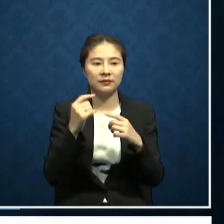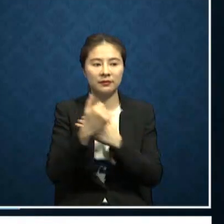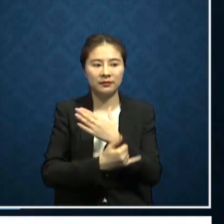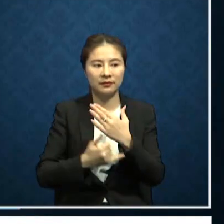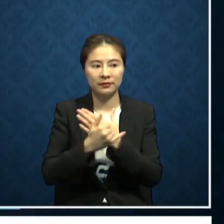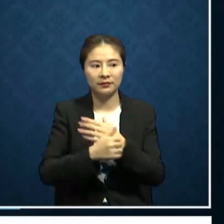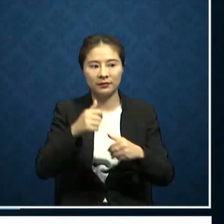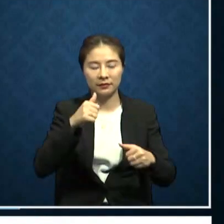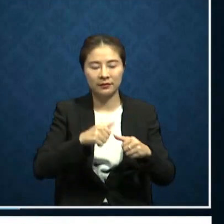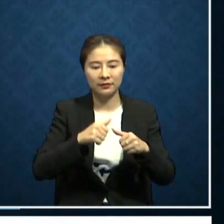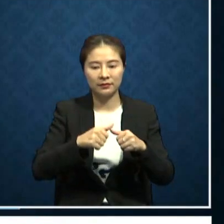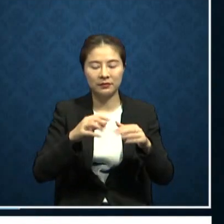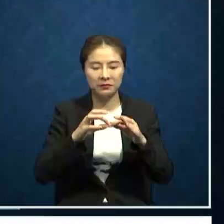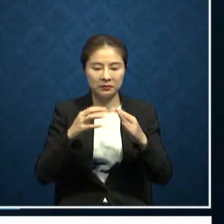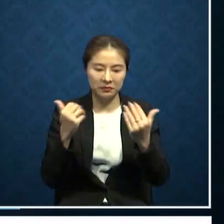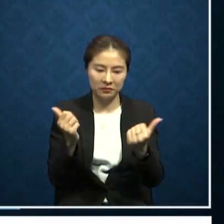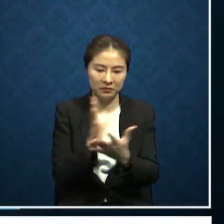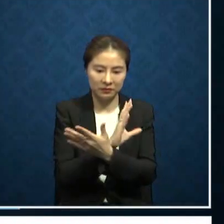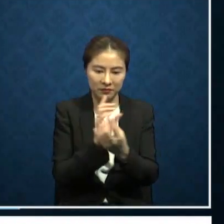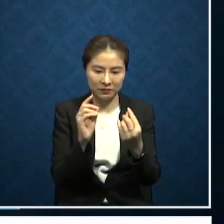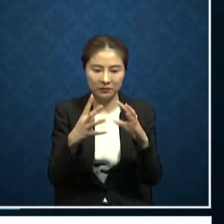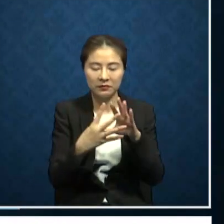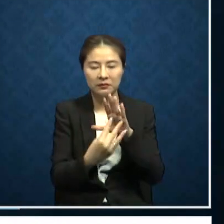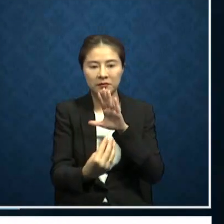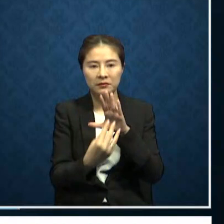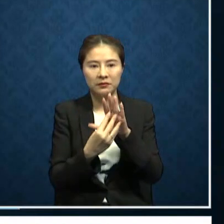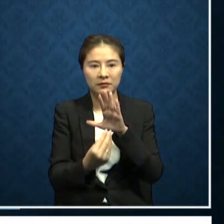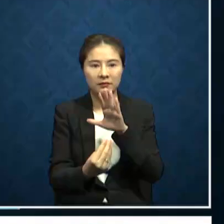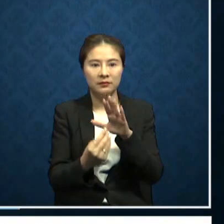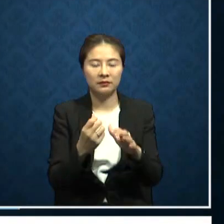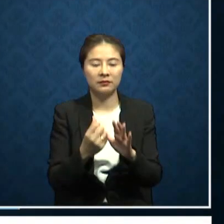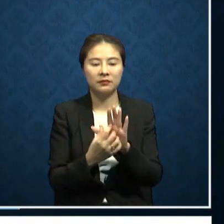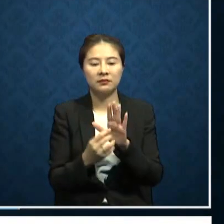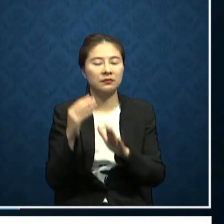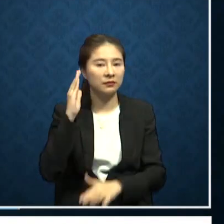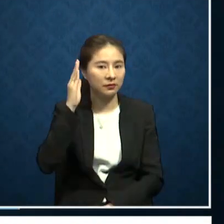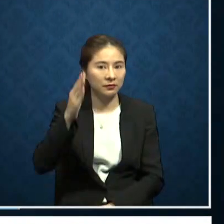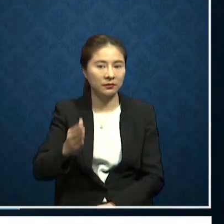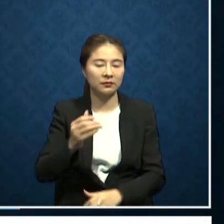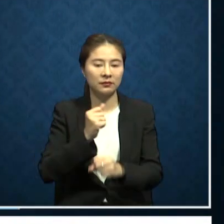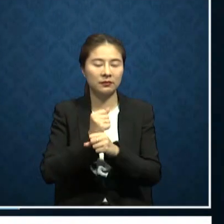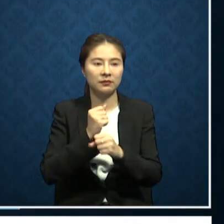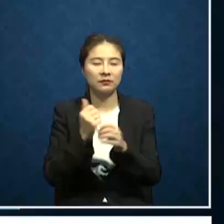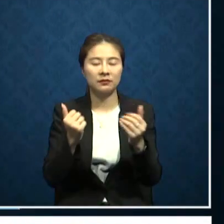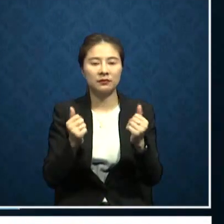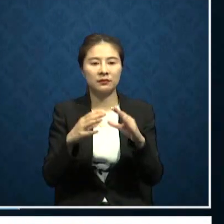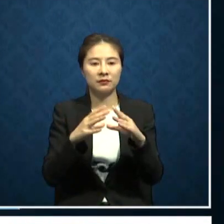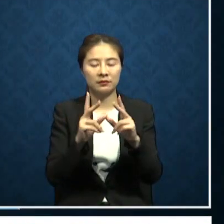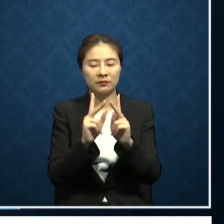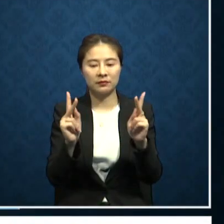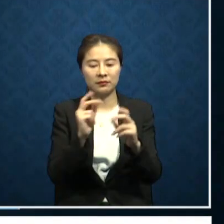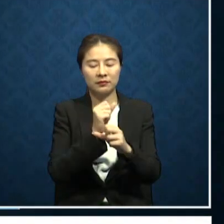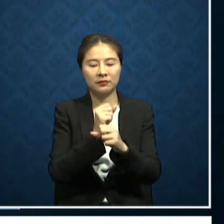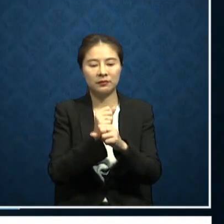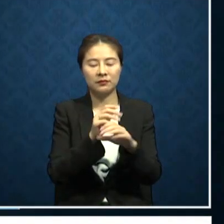สามารถสืบทอดต่อยอดส่งเสริมได้นะคะคณะกรรมาธิการมีการจัดทำข้อเสนอเชิงนโยบายค่ะพูดถึงการเตรียมความพร้อม